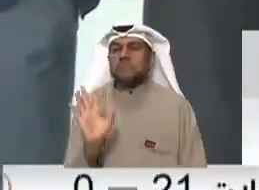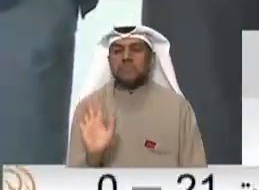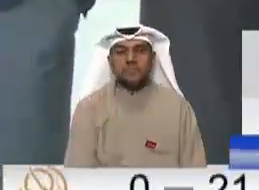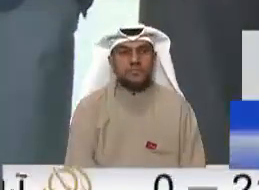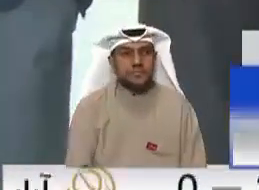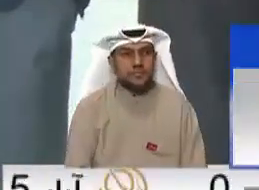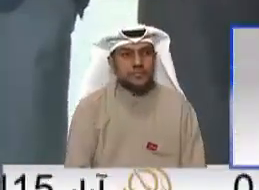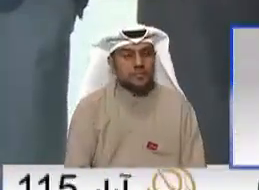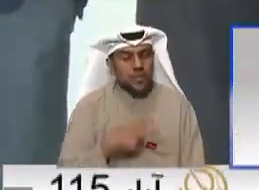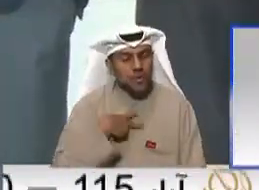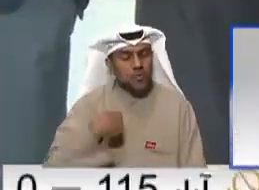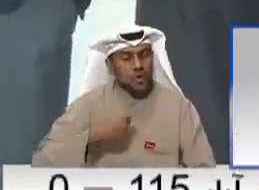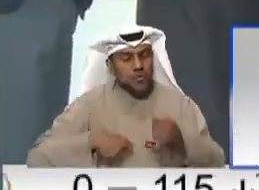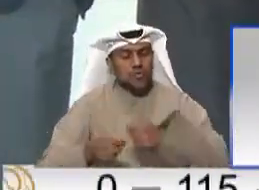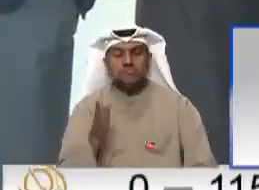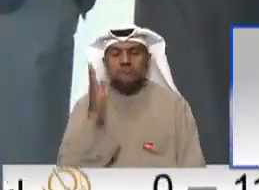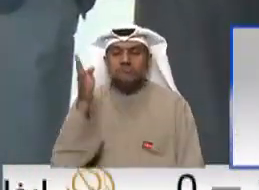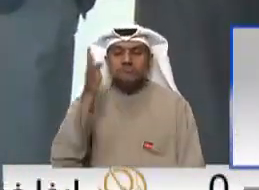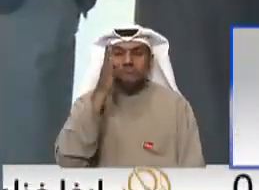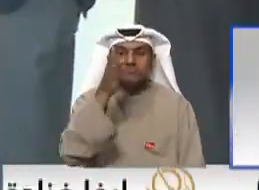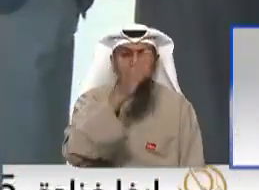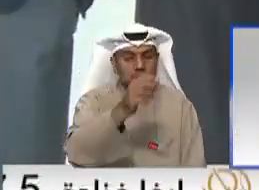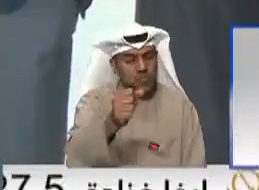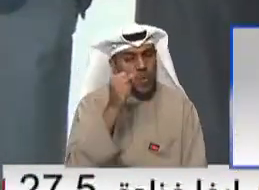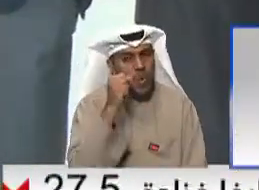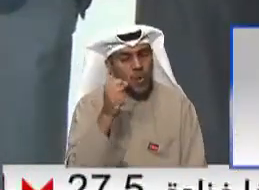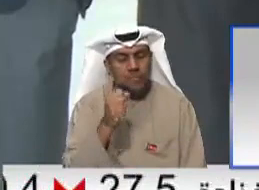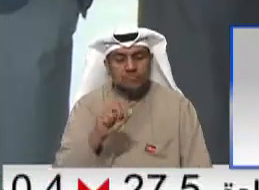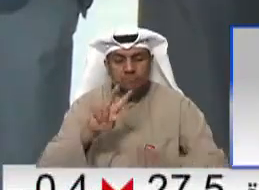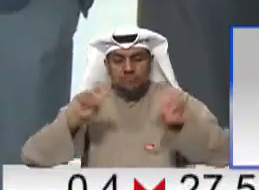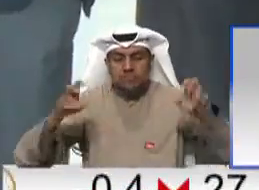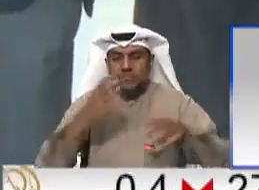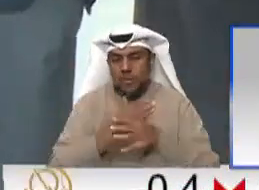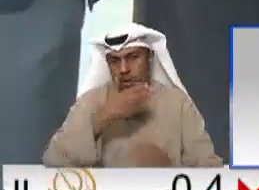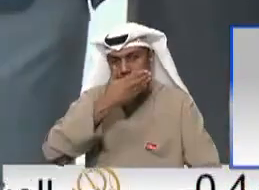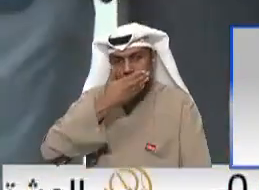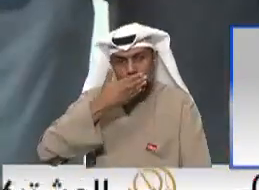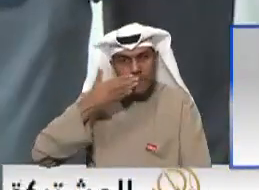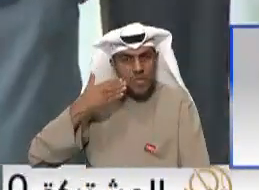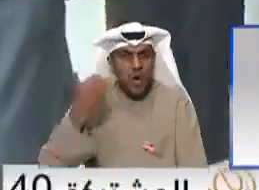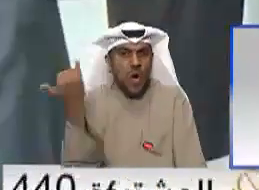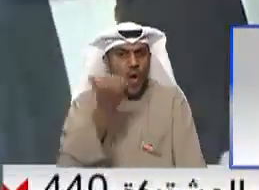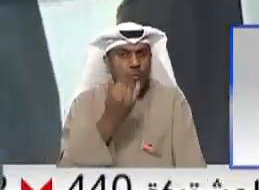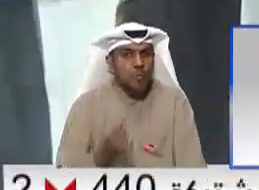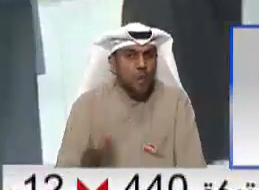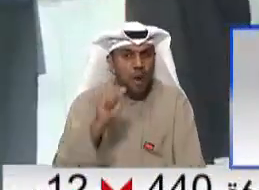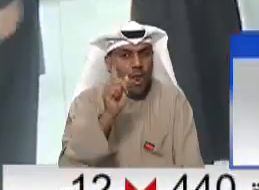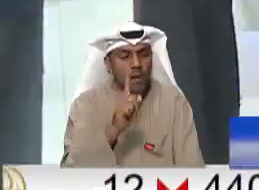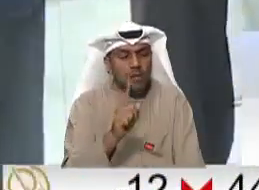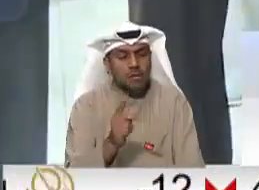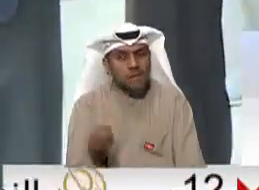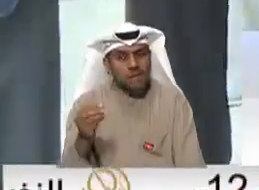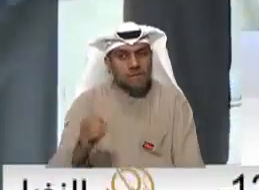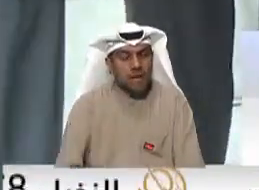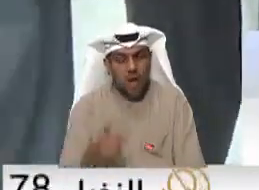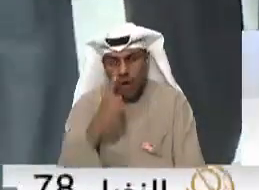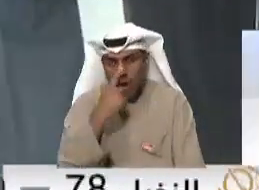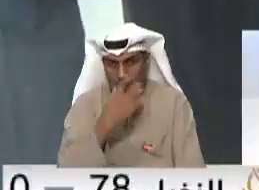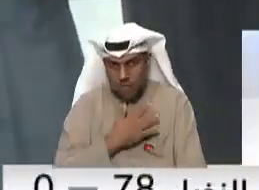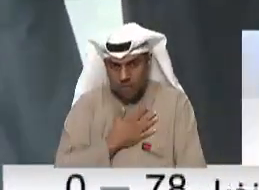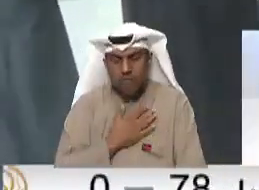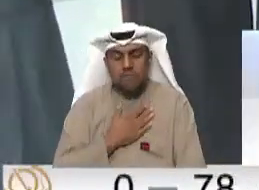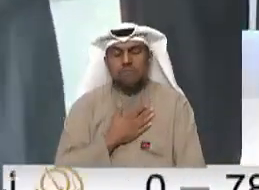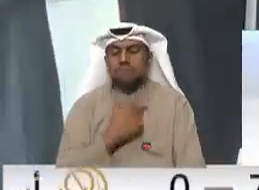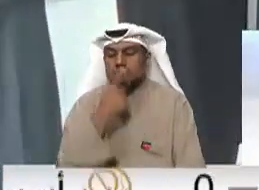والصناعة، هذا الفريق الشكل حق رمضان لضبط الأسعار، واللي عنده أي شكوى أو استفسار يرجى التواصل